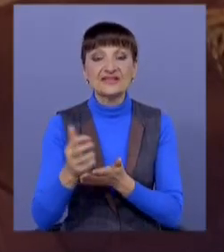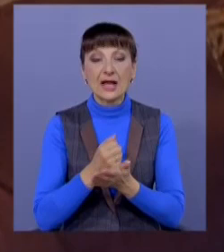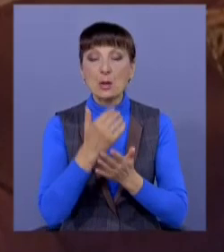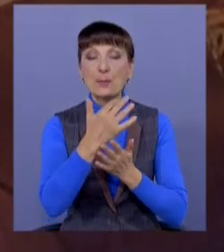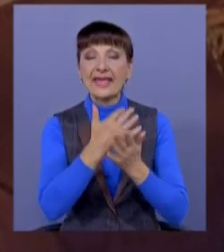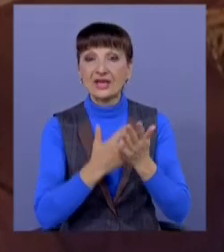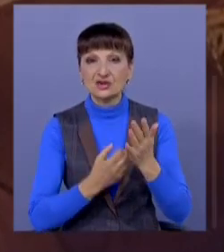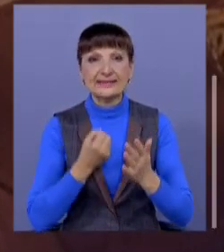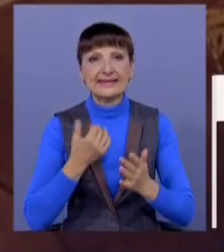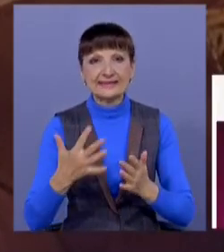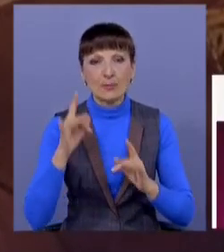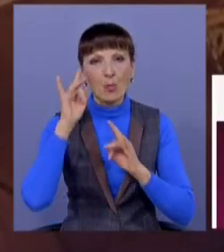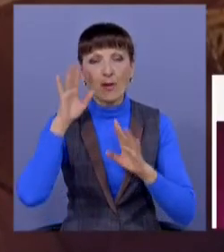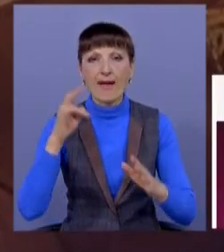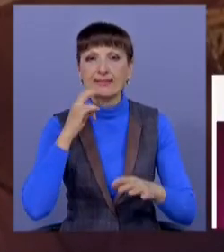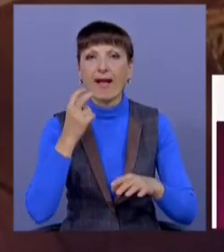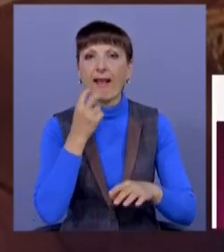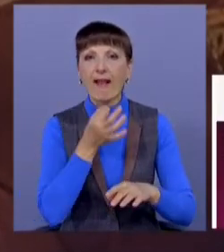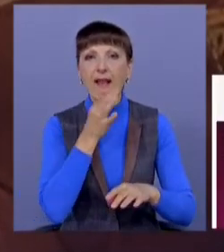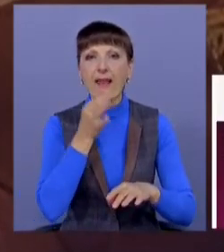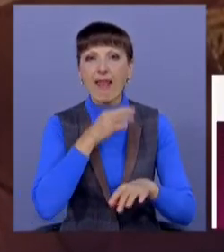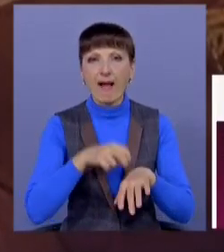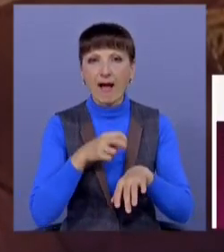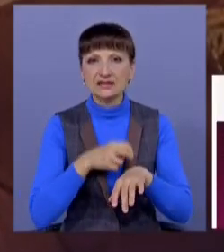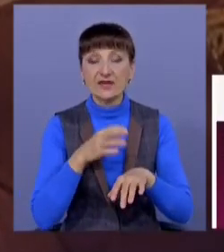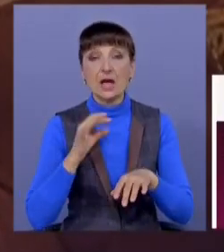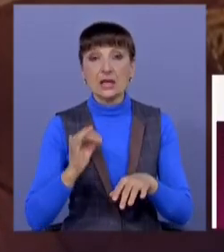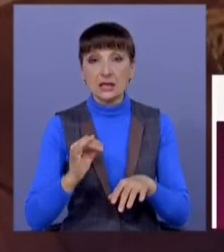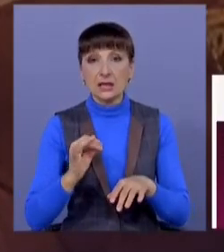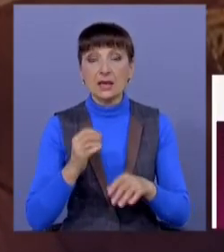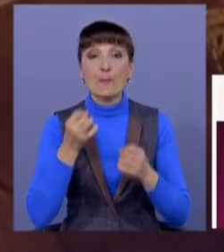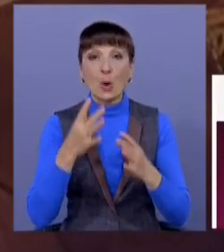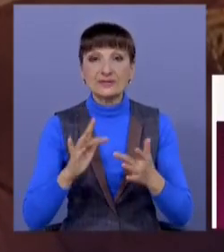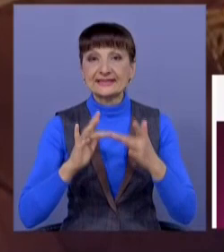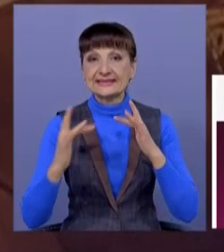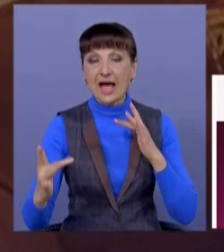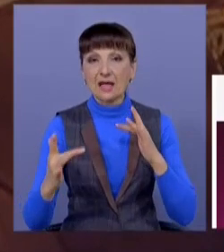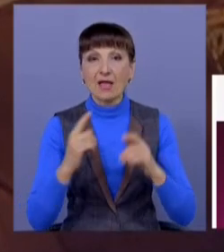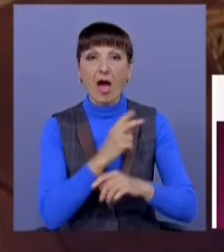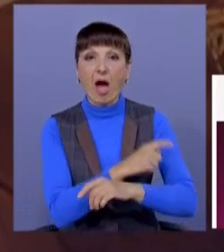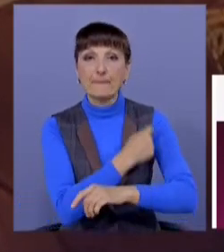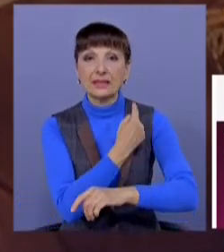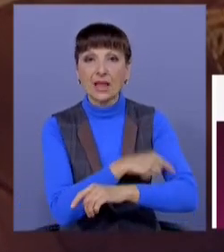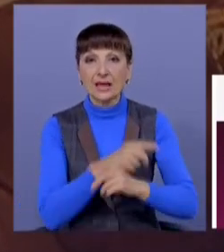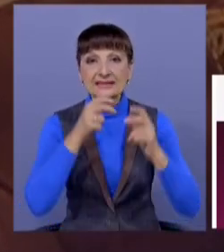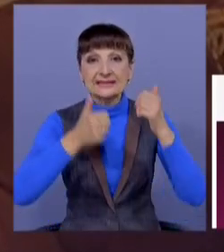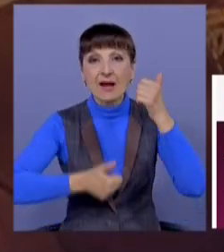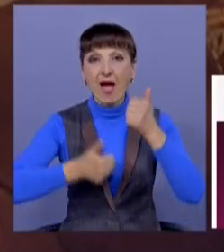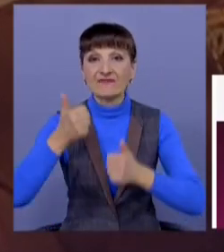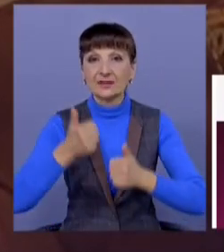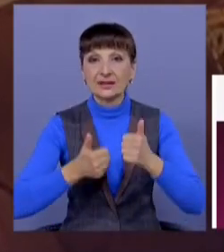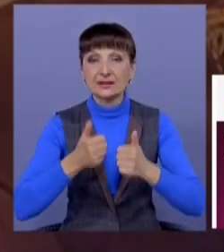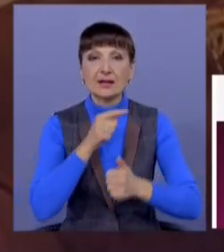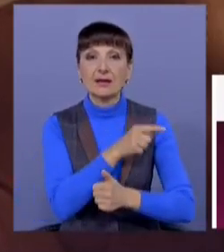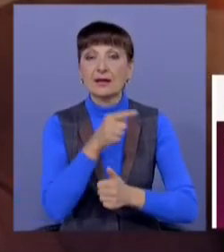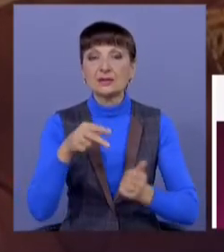перечень нескольких самых популярных препаратов и решили просто зайти на сайты аптек и сравнить, насколько как бы